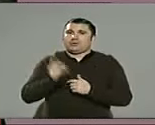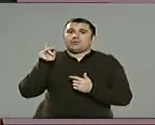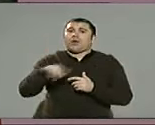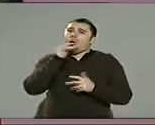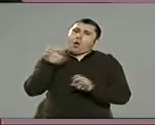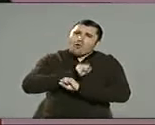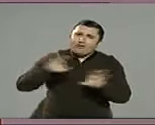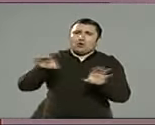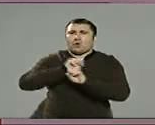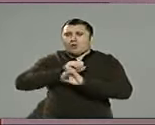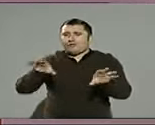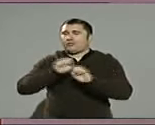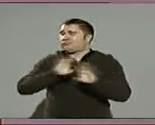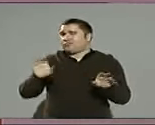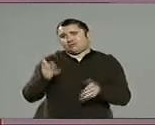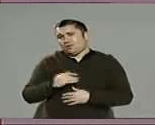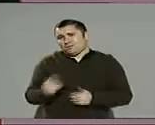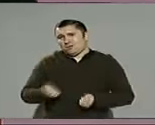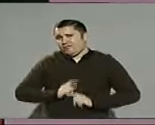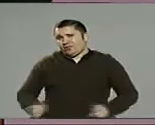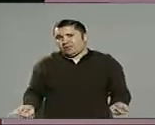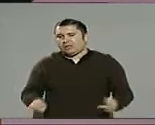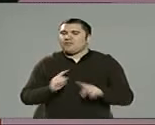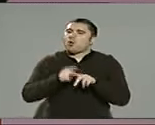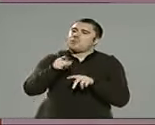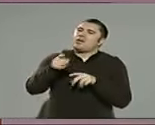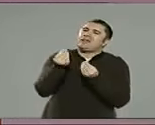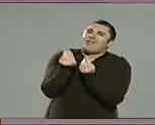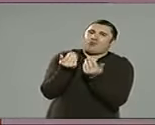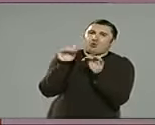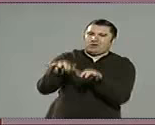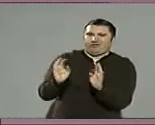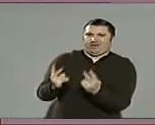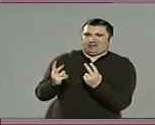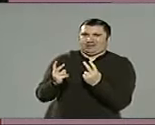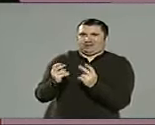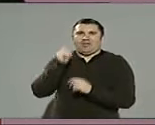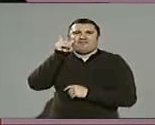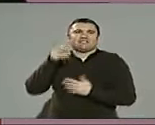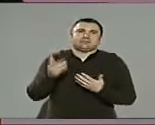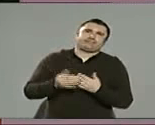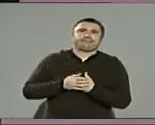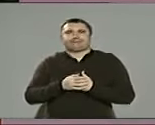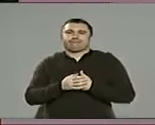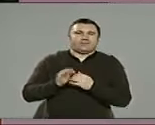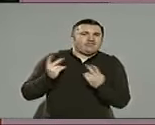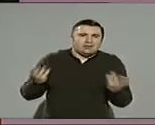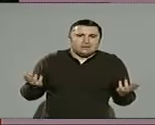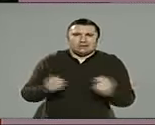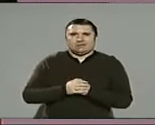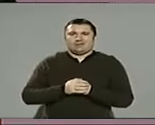nicht, weil es oftmals mehr um das Gefühl geht als ums Wissen. Deshalb brauchen moderne Gesellschaften